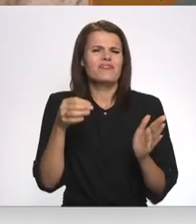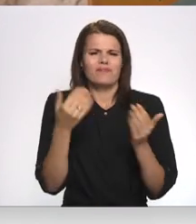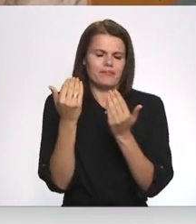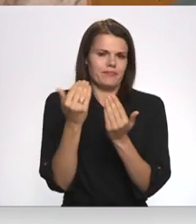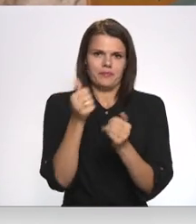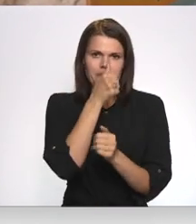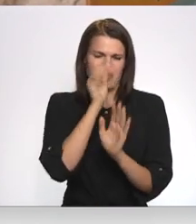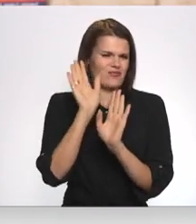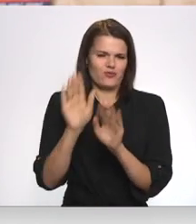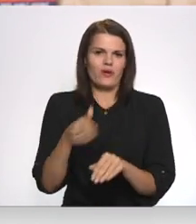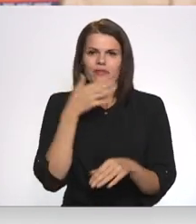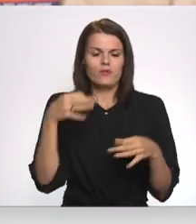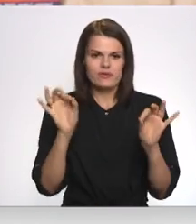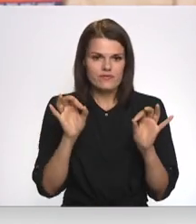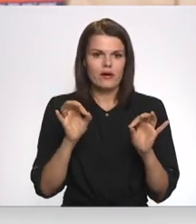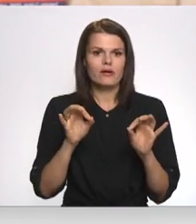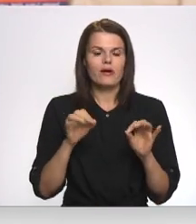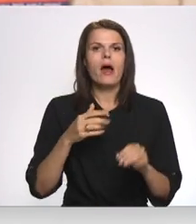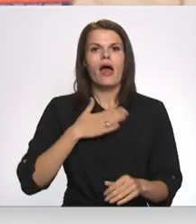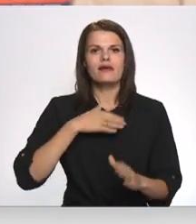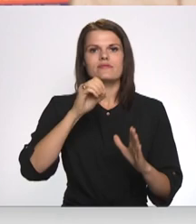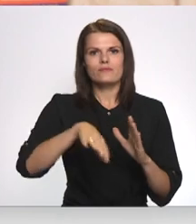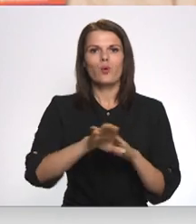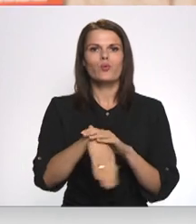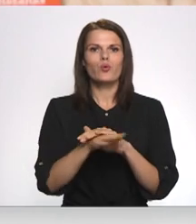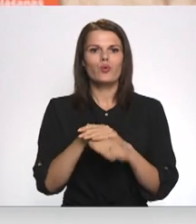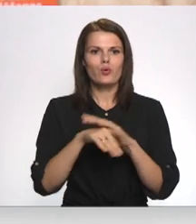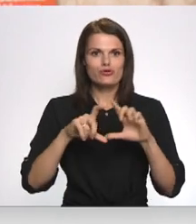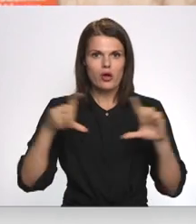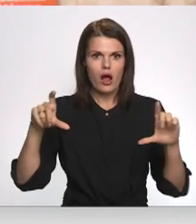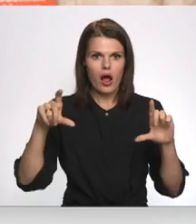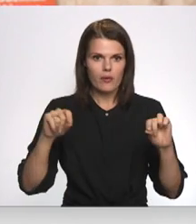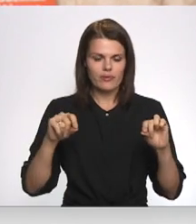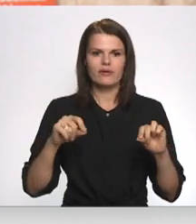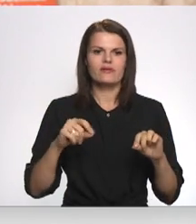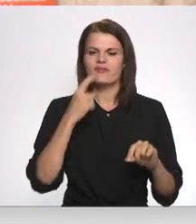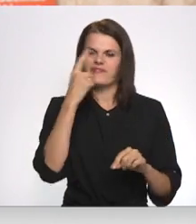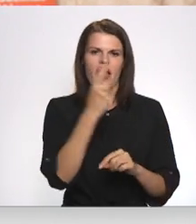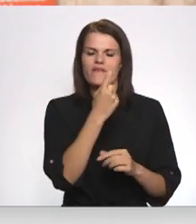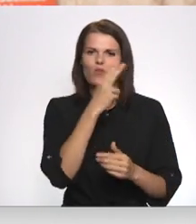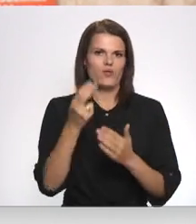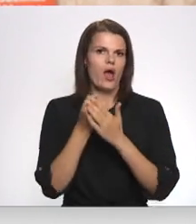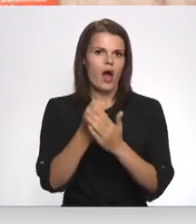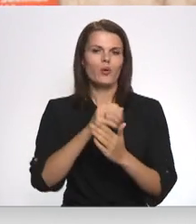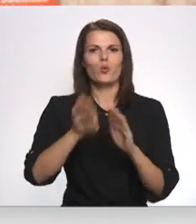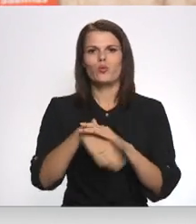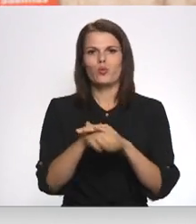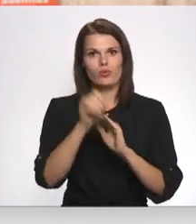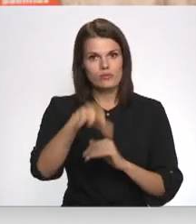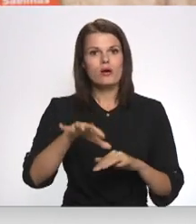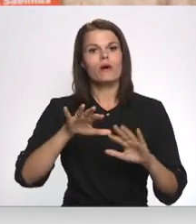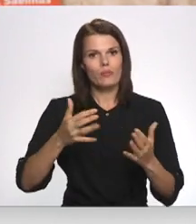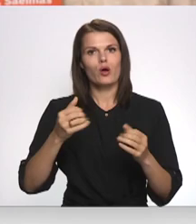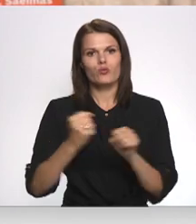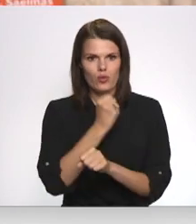tas nav tik svarīgi. Bet tūks apvākne. Tad neko, ne par vienu? Par nevienu saju. Tomēr